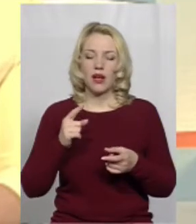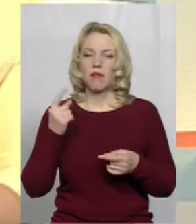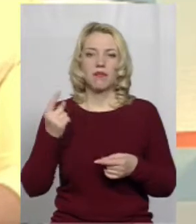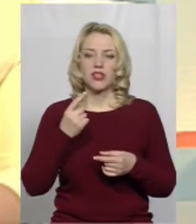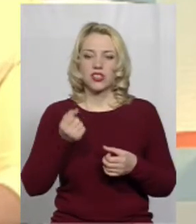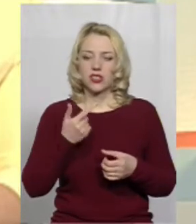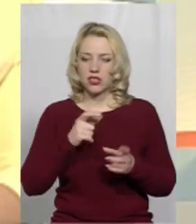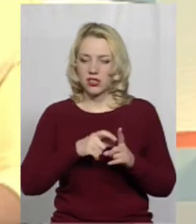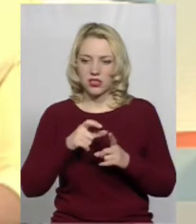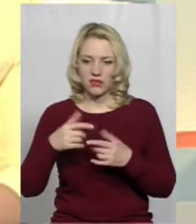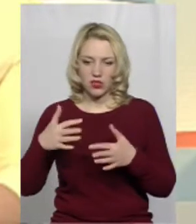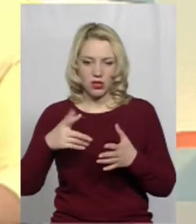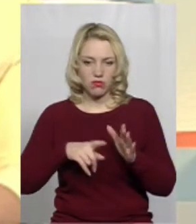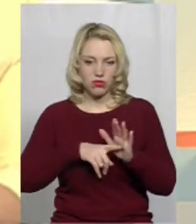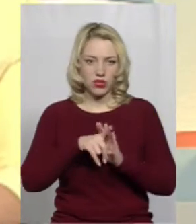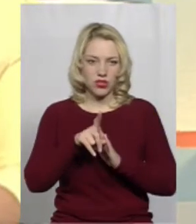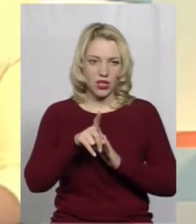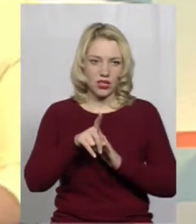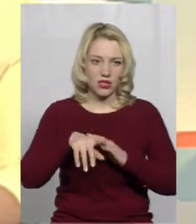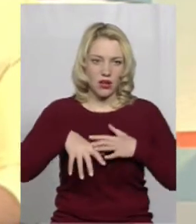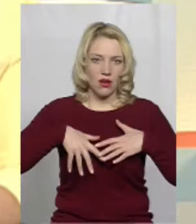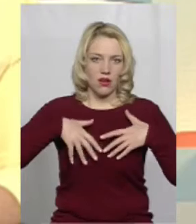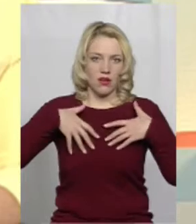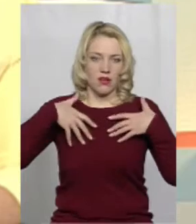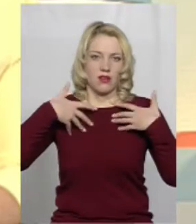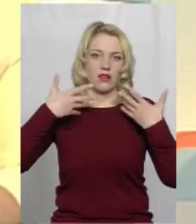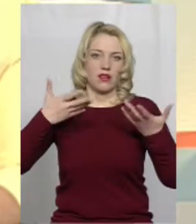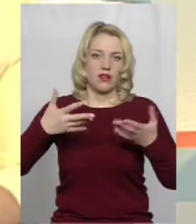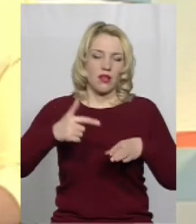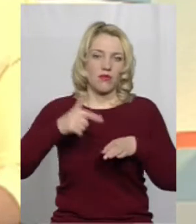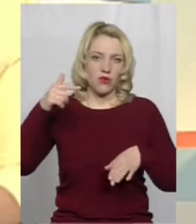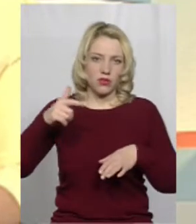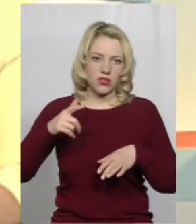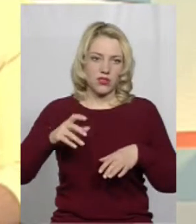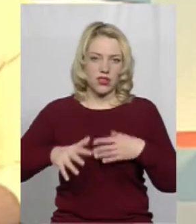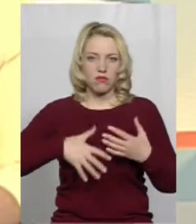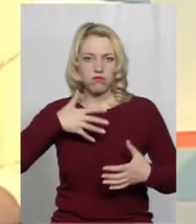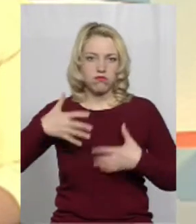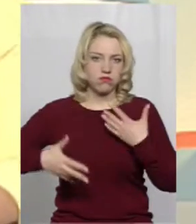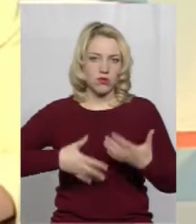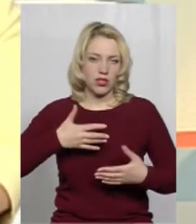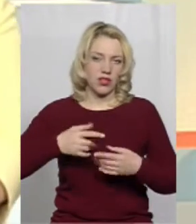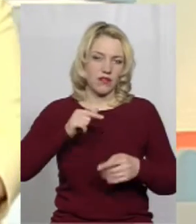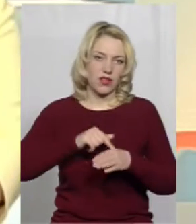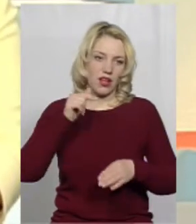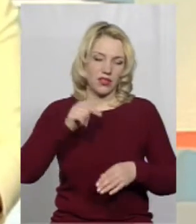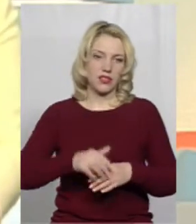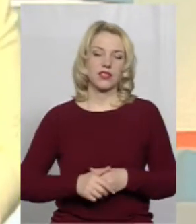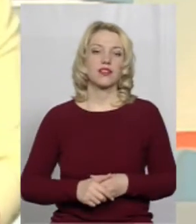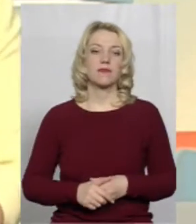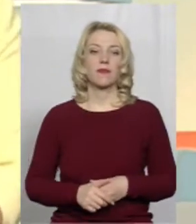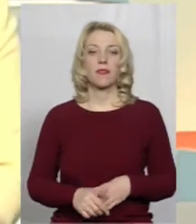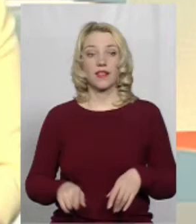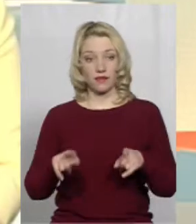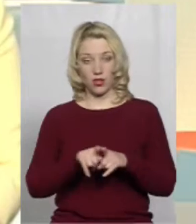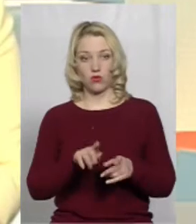там кілька слів, і починається уже приплив емоцій, бурхливі якісь реакції. От в